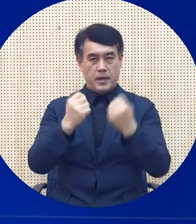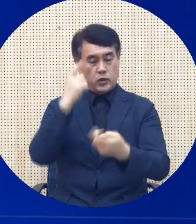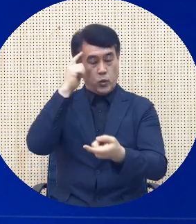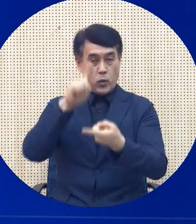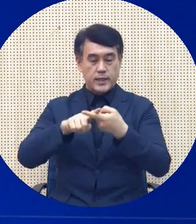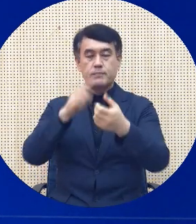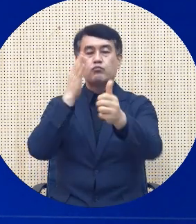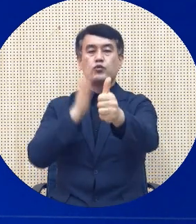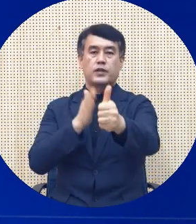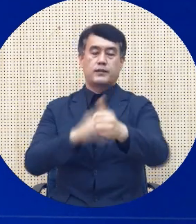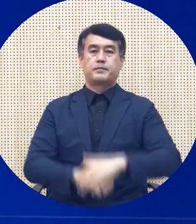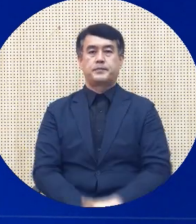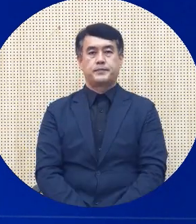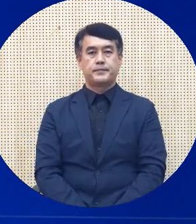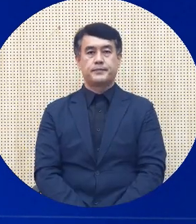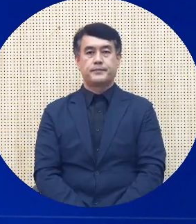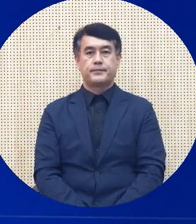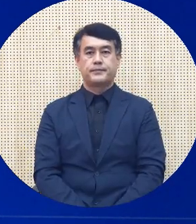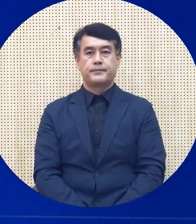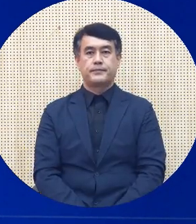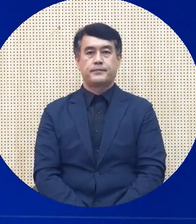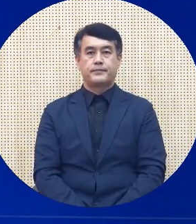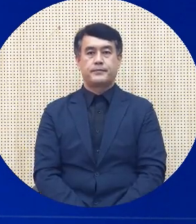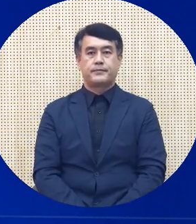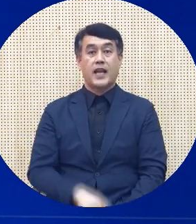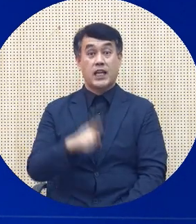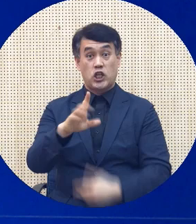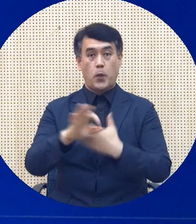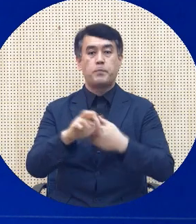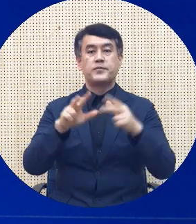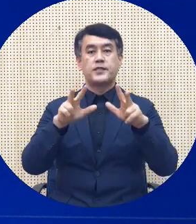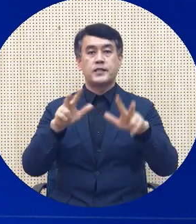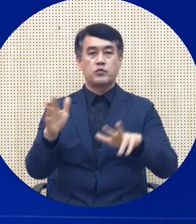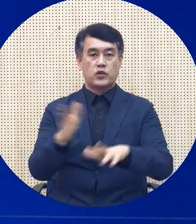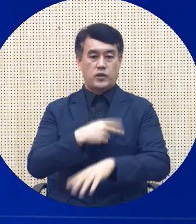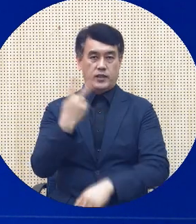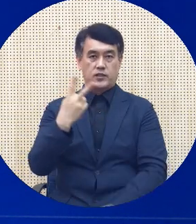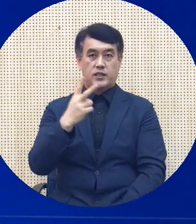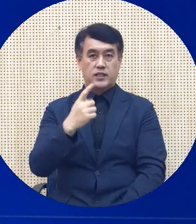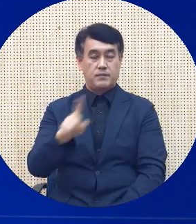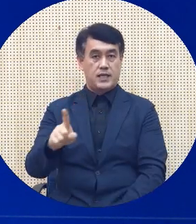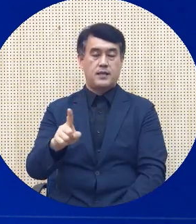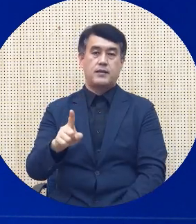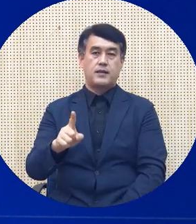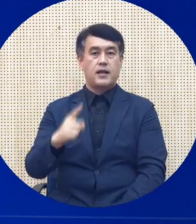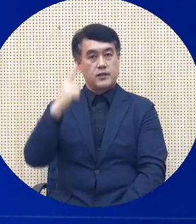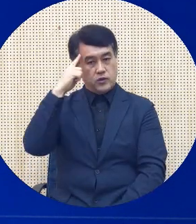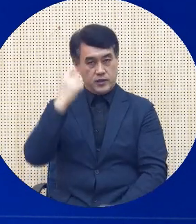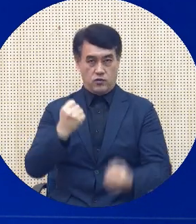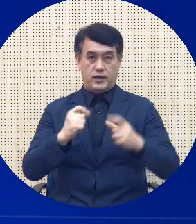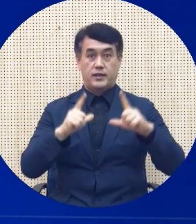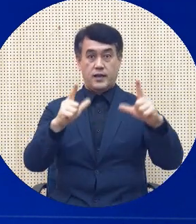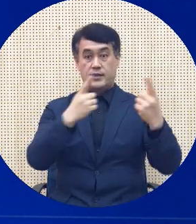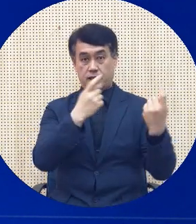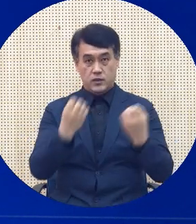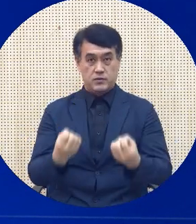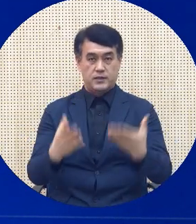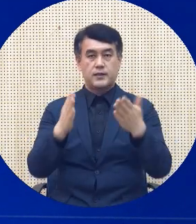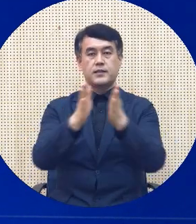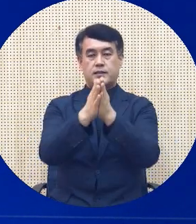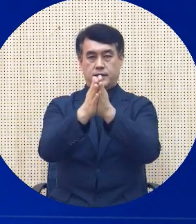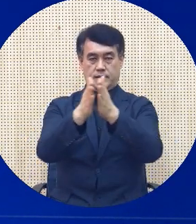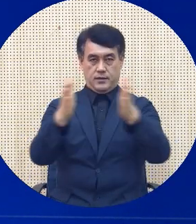관심 부탁드리겠습니다. 네, 그럼 지금부터 2021년 정신건강의 날